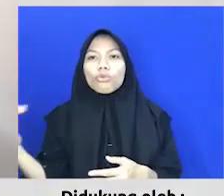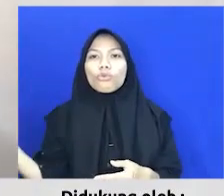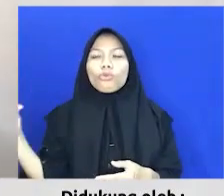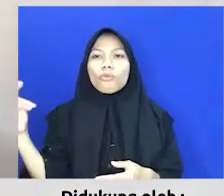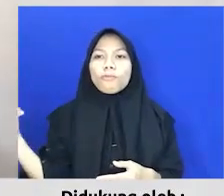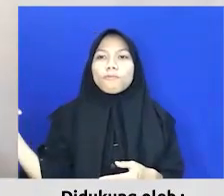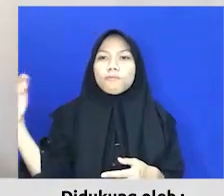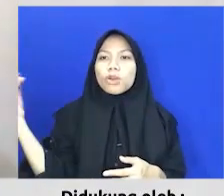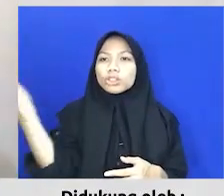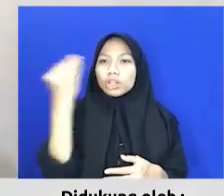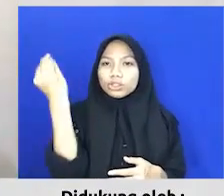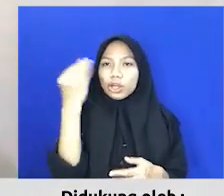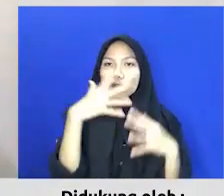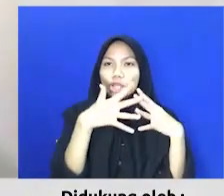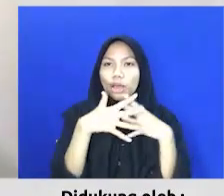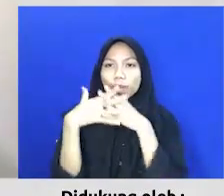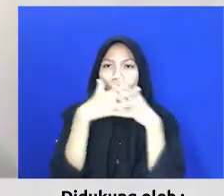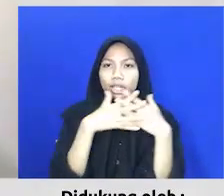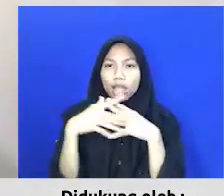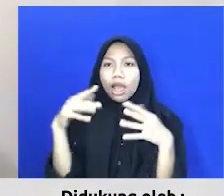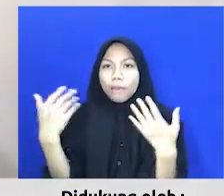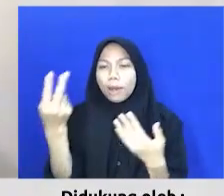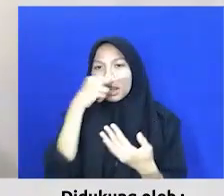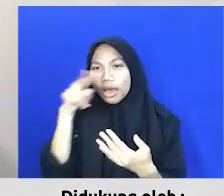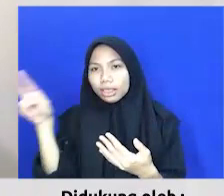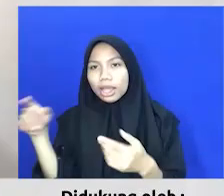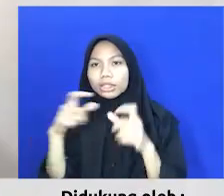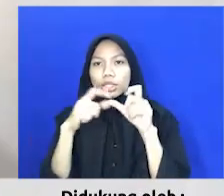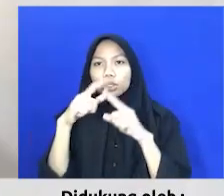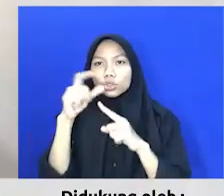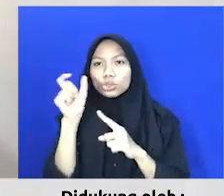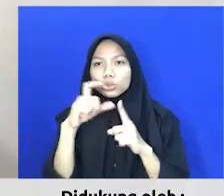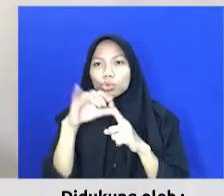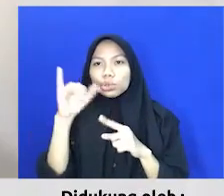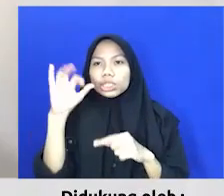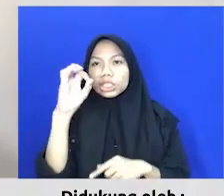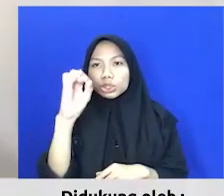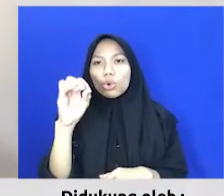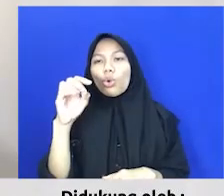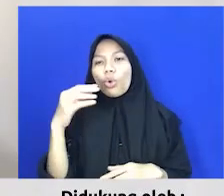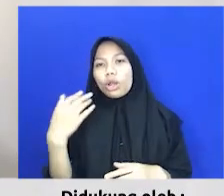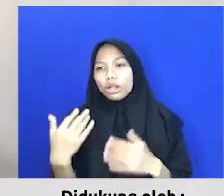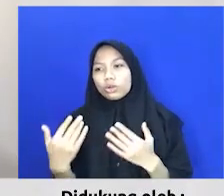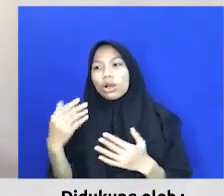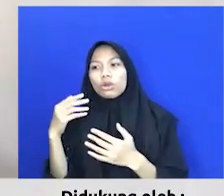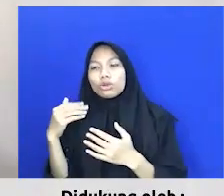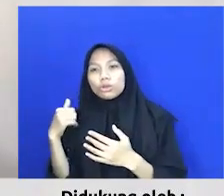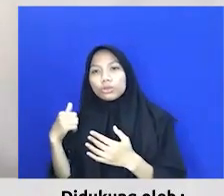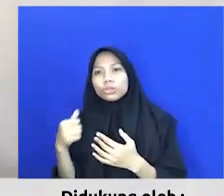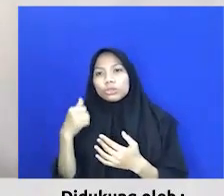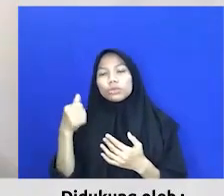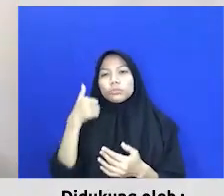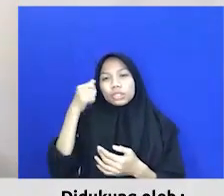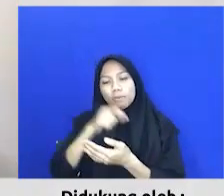kontemporer gitu cara dia menuliskan pengalaman. Nah, oke, kita mungkin kembali dulu ke Aris sama Prima.